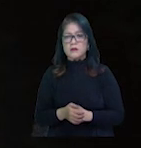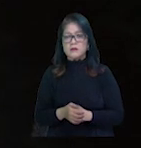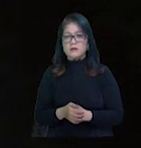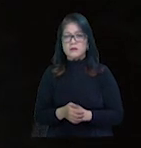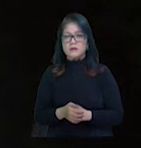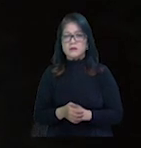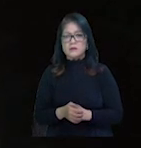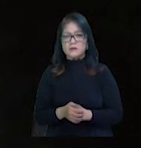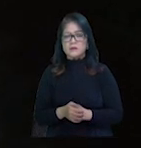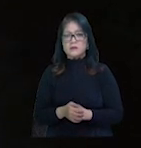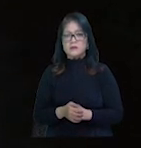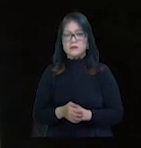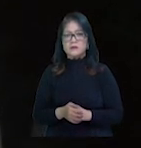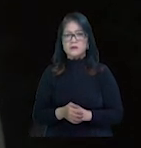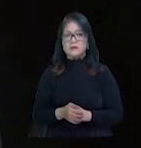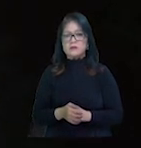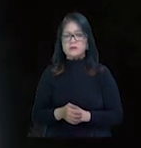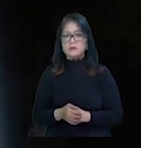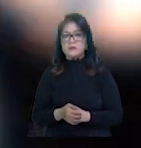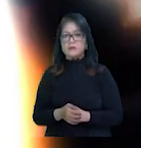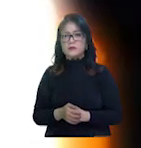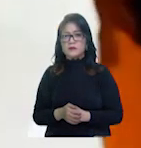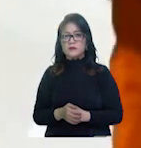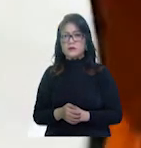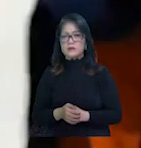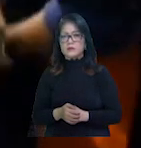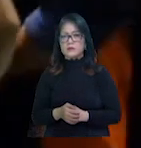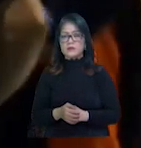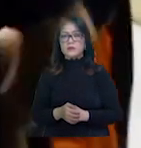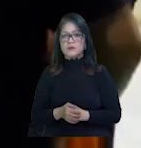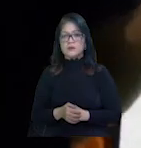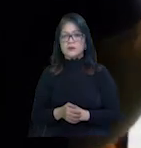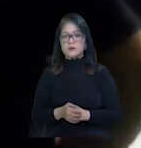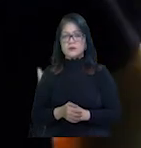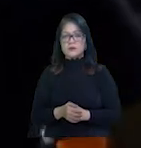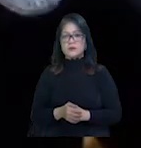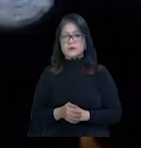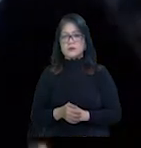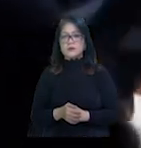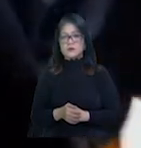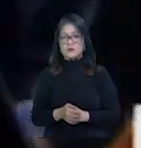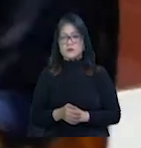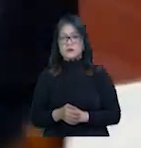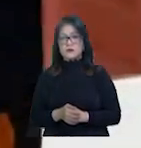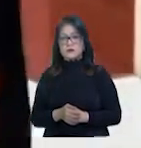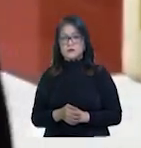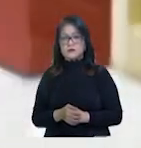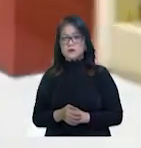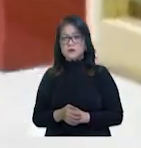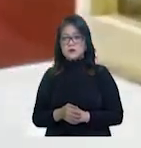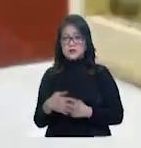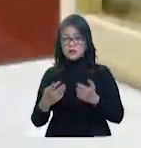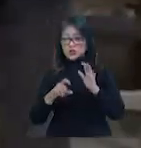terhadap orang, akan tetapi lebih cenderung bersih. Polisi masih menunggu hasil dari pemeriksaan sampel yang dibawa ke Puslap